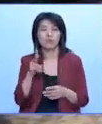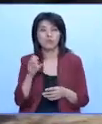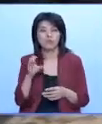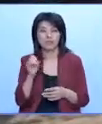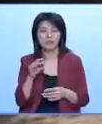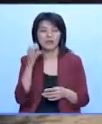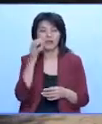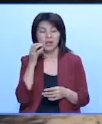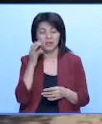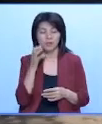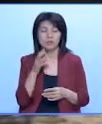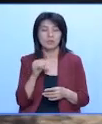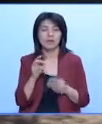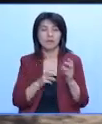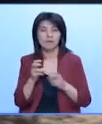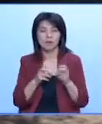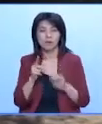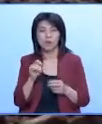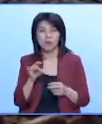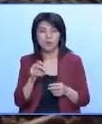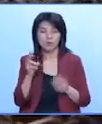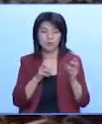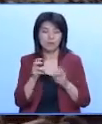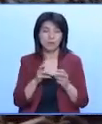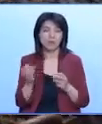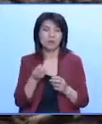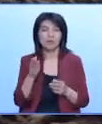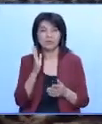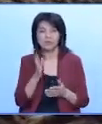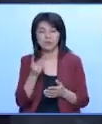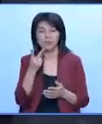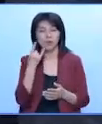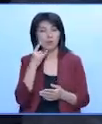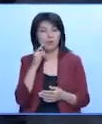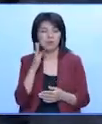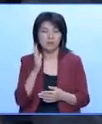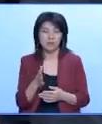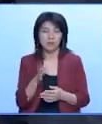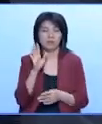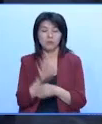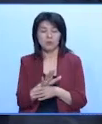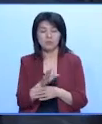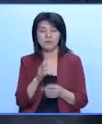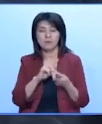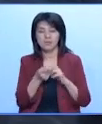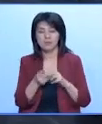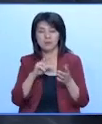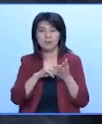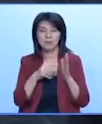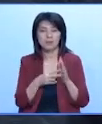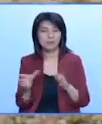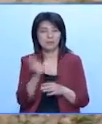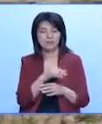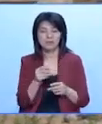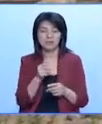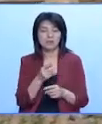улицы на Радиозаводе, Хромзаводе, МДС и Втором Павлодаре. В списке есть и центральные улицы, но Былкаир Скаков поручил пересмотреть планы. Делать ремонт по всей